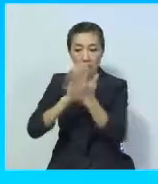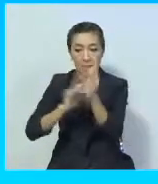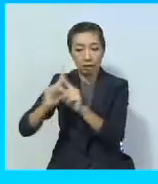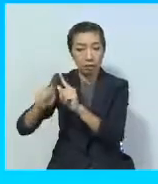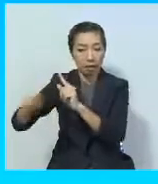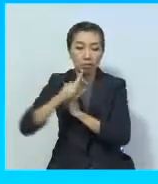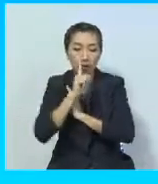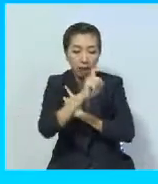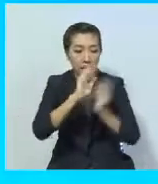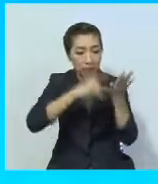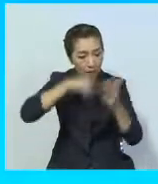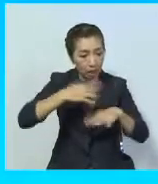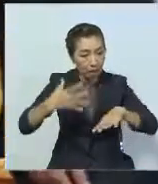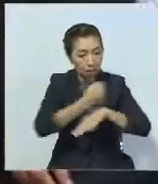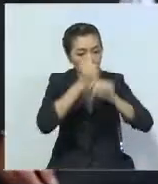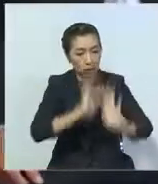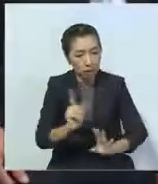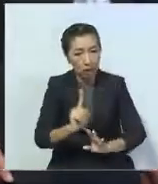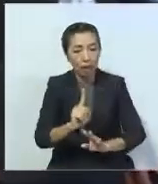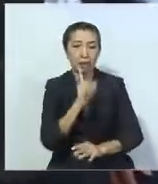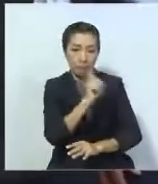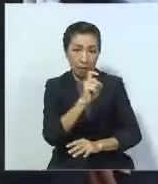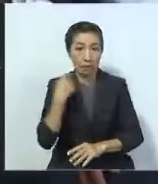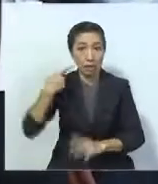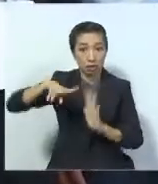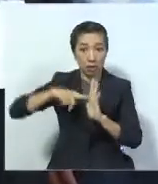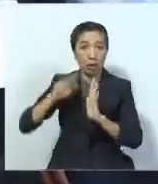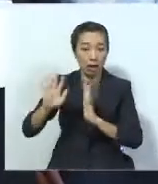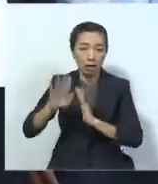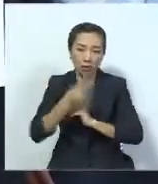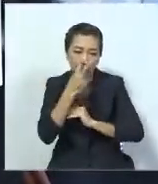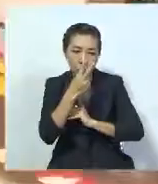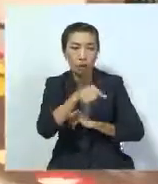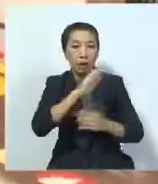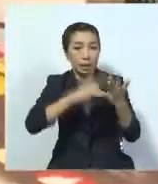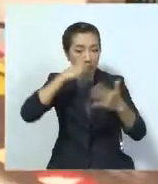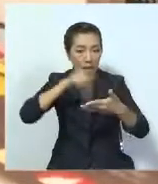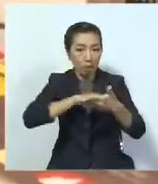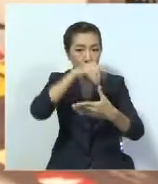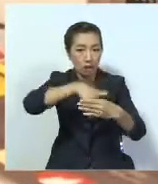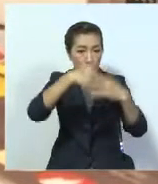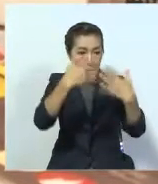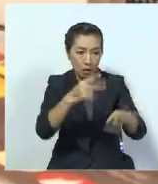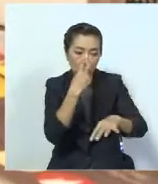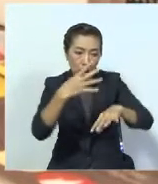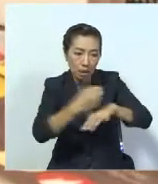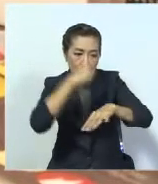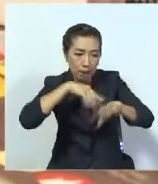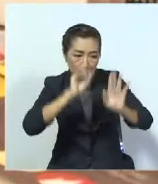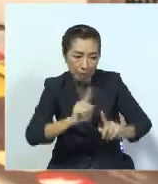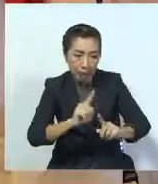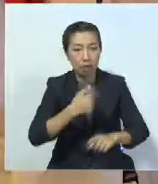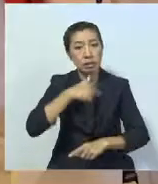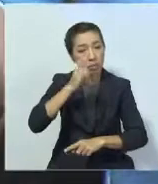การณ์การเมืองของไทยด้วยนะคะโดยสภาจะมีการติดตามการเมืองไทยหลังการเลือกตั้งต่อไปและแสดงความพร้อมถ้าหากได้รับอนุญ